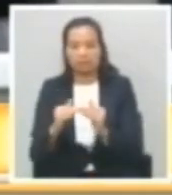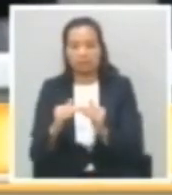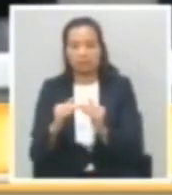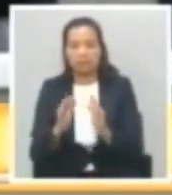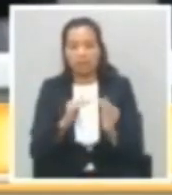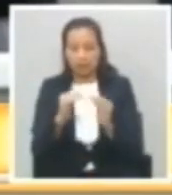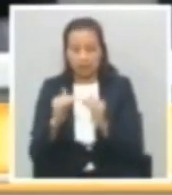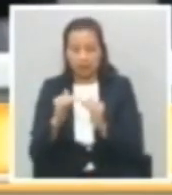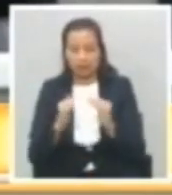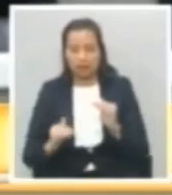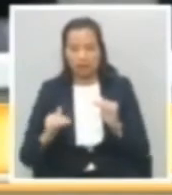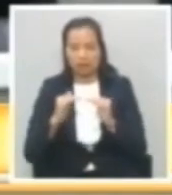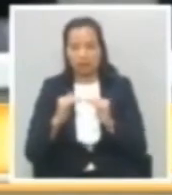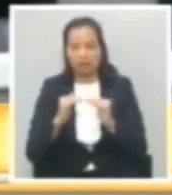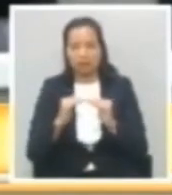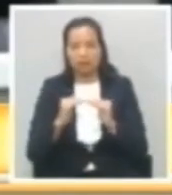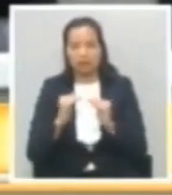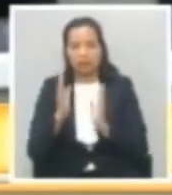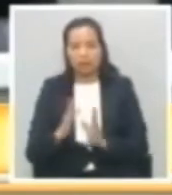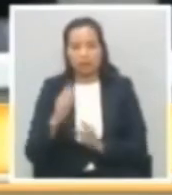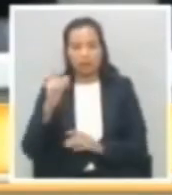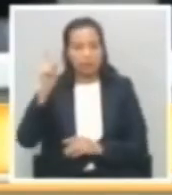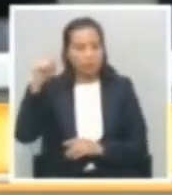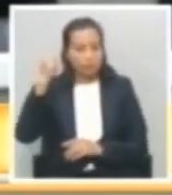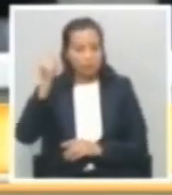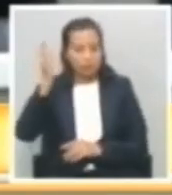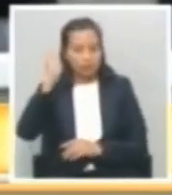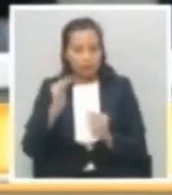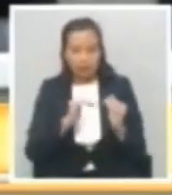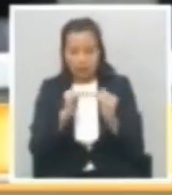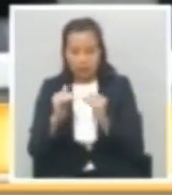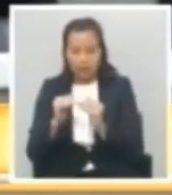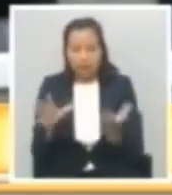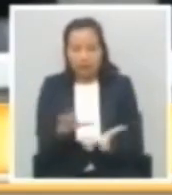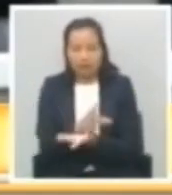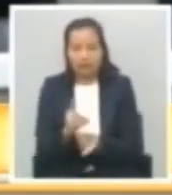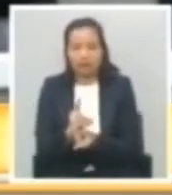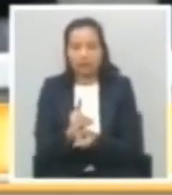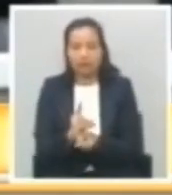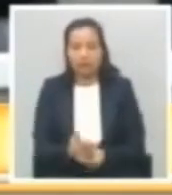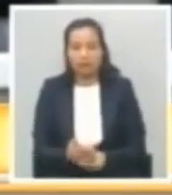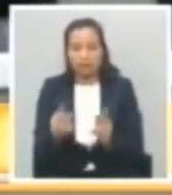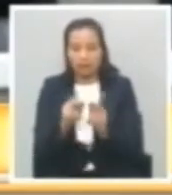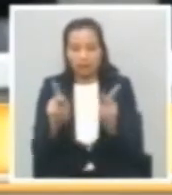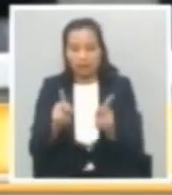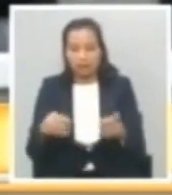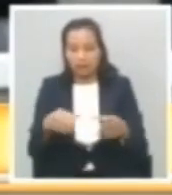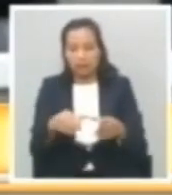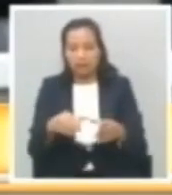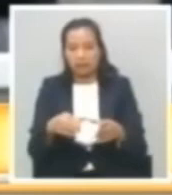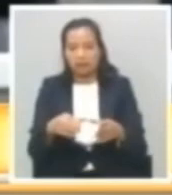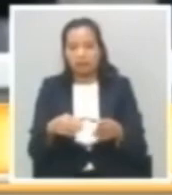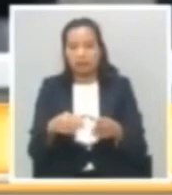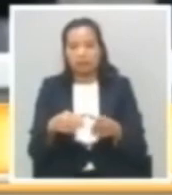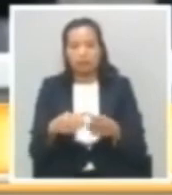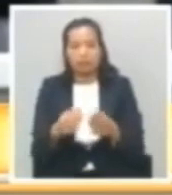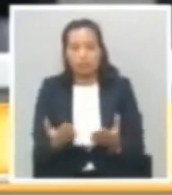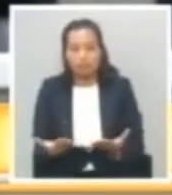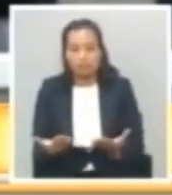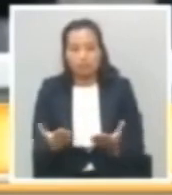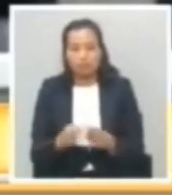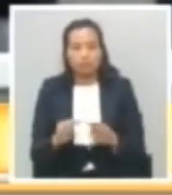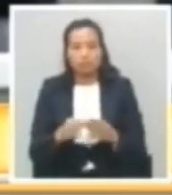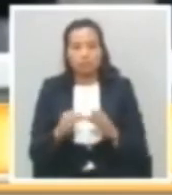ซึ่งกันและกันเทียบกับคนไทยคนอื่นทุกคนในสังคมเมื่อถึงวันนั้นกรรมาธิการชุดนี้ก็จะไม่มีความจำเป็นแต่ในวัน